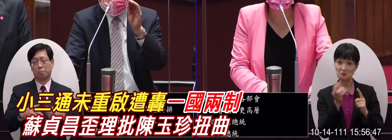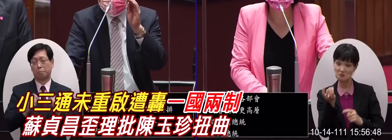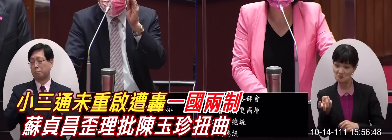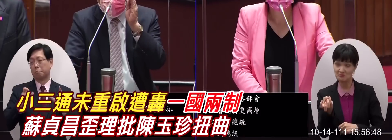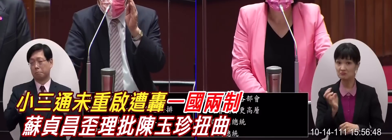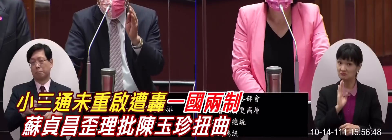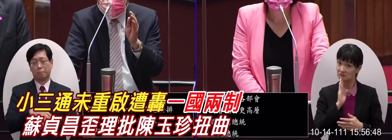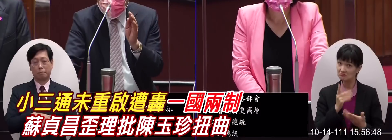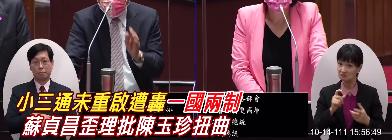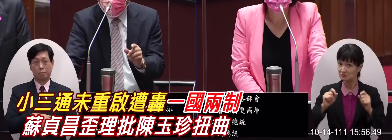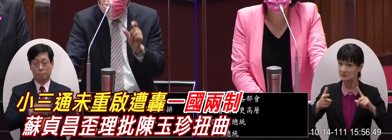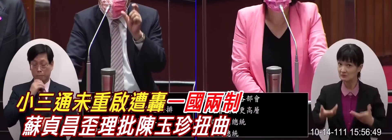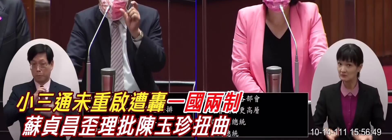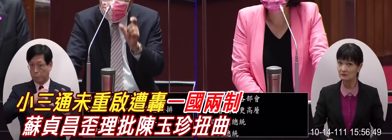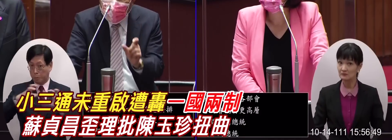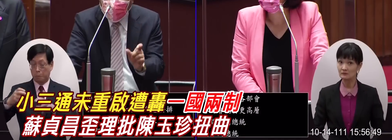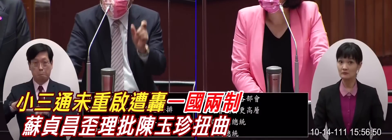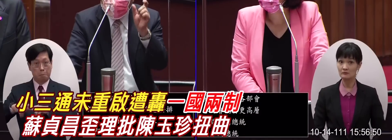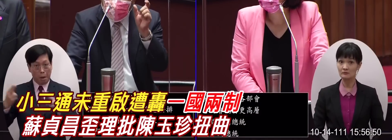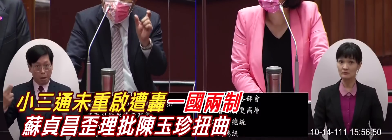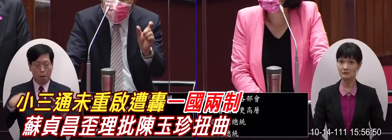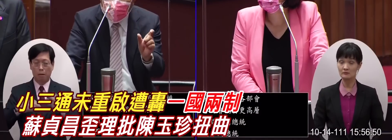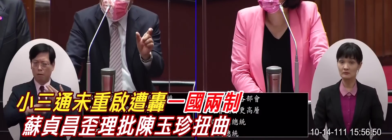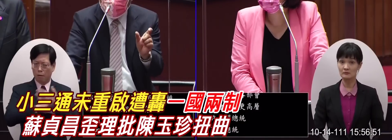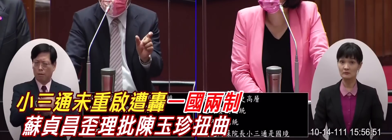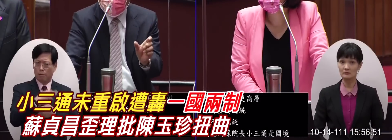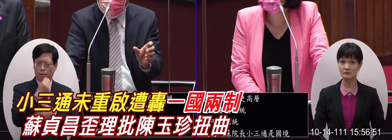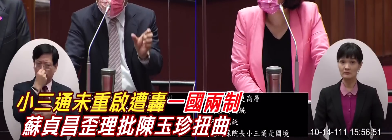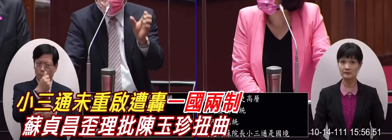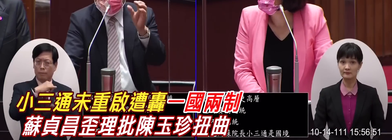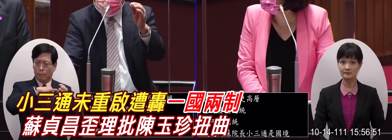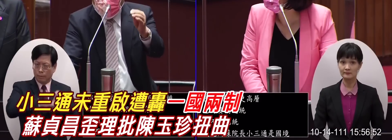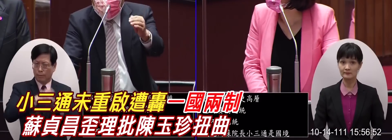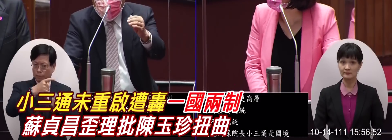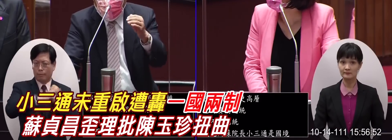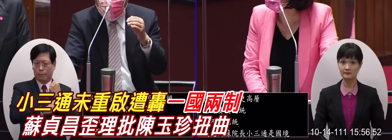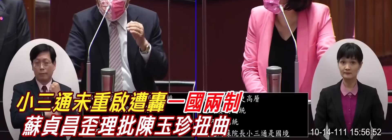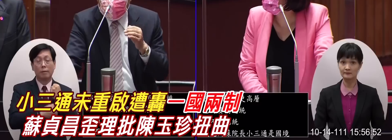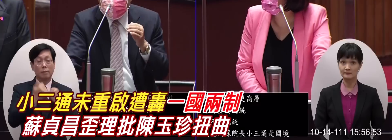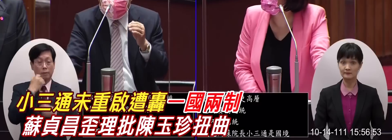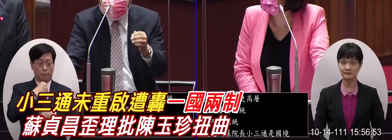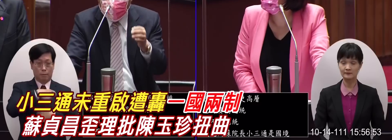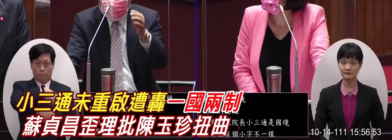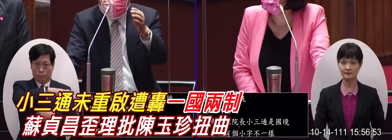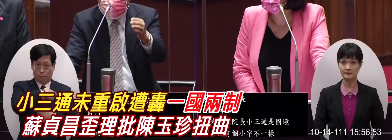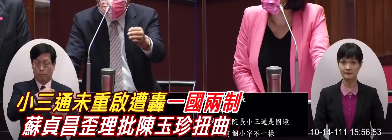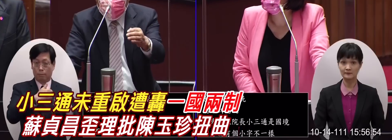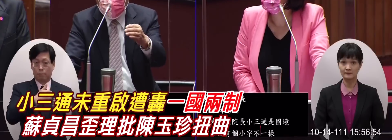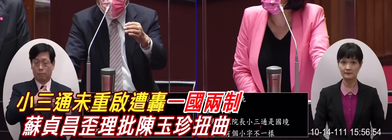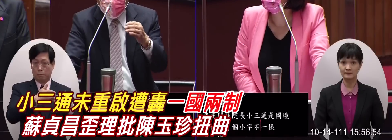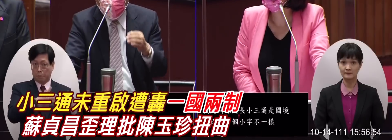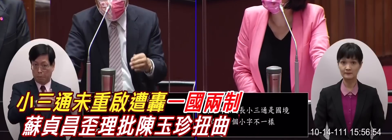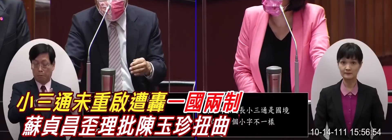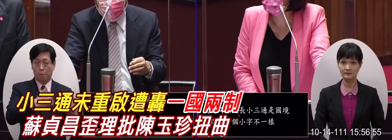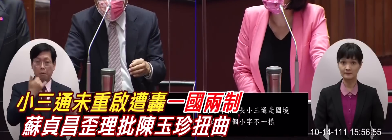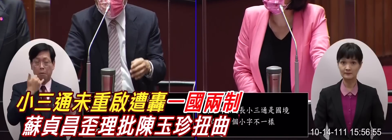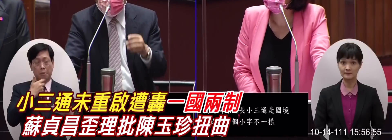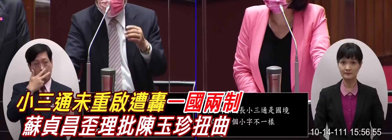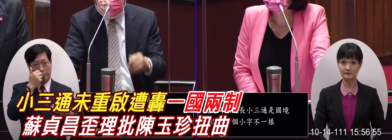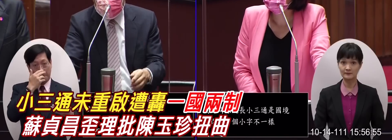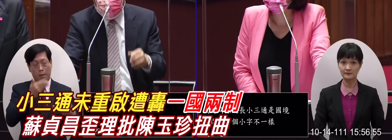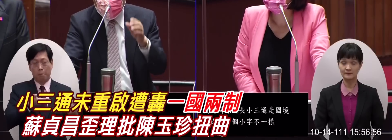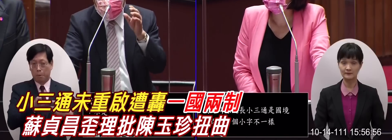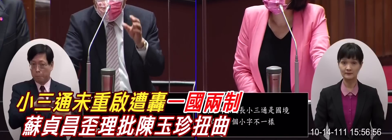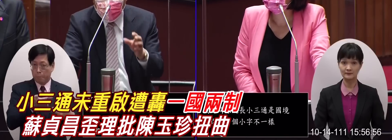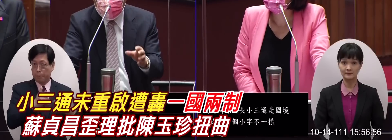它跟国际开放之外，还特别另立，让两岸之间这个能够方便。